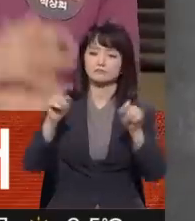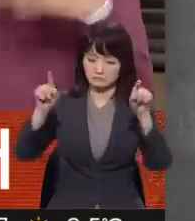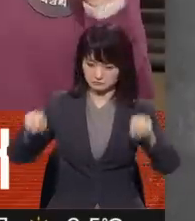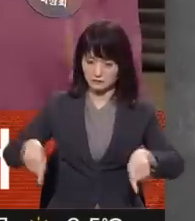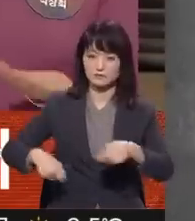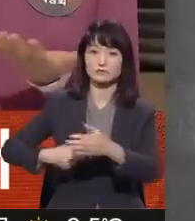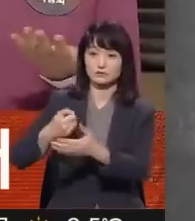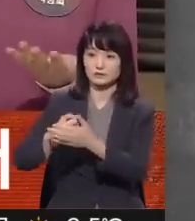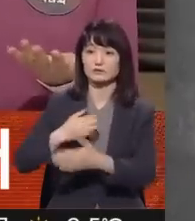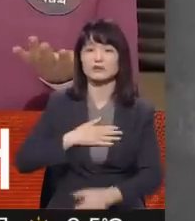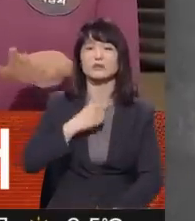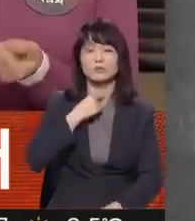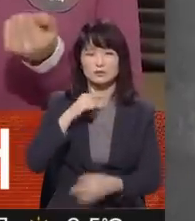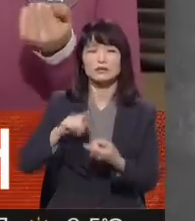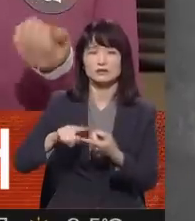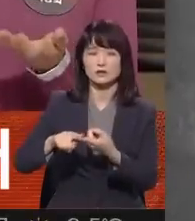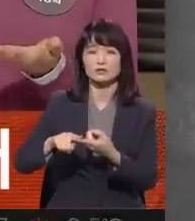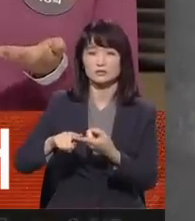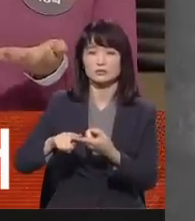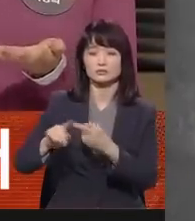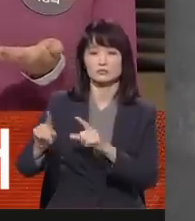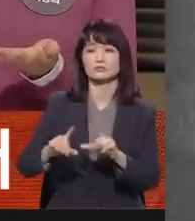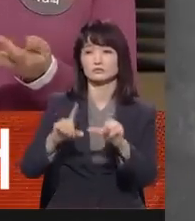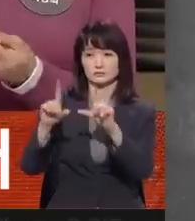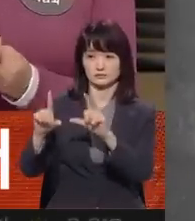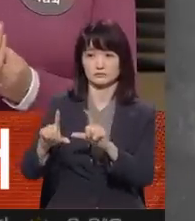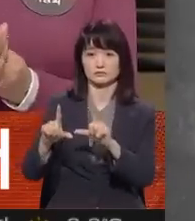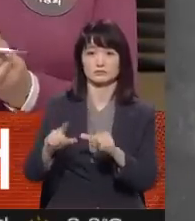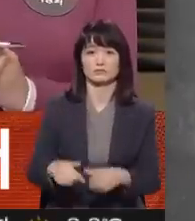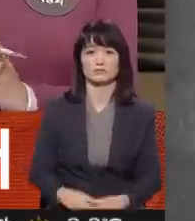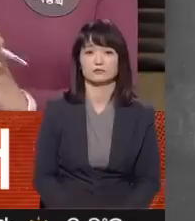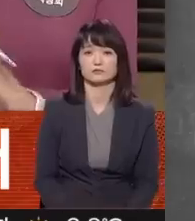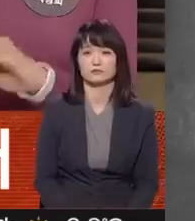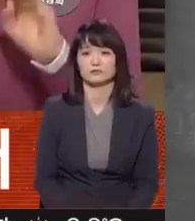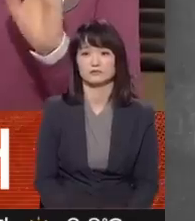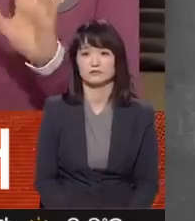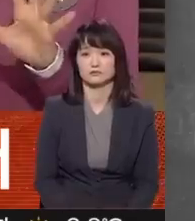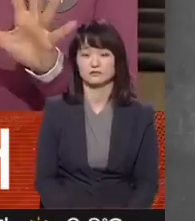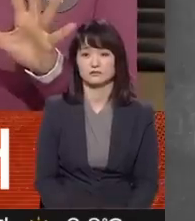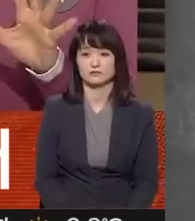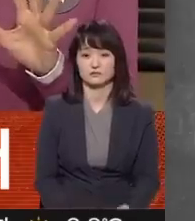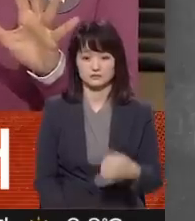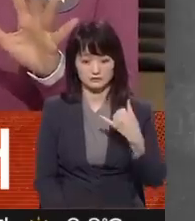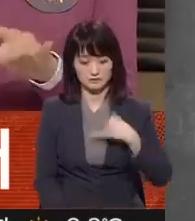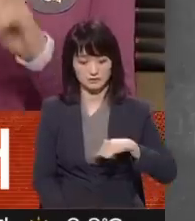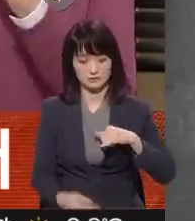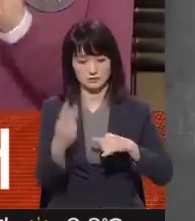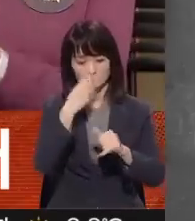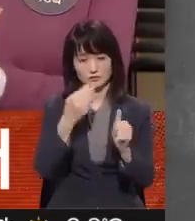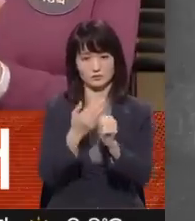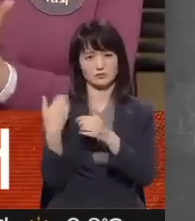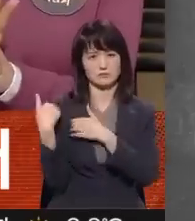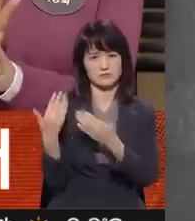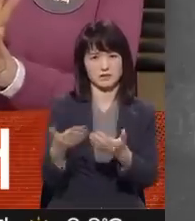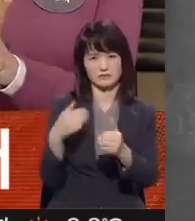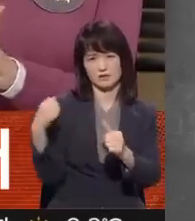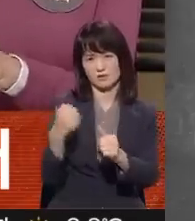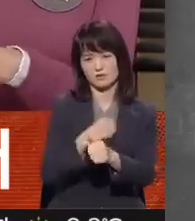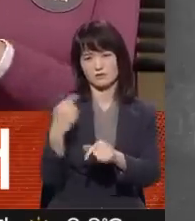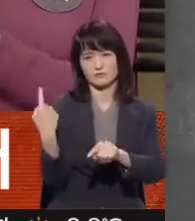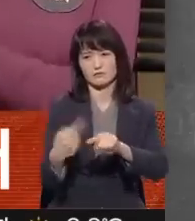각오하겠다 그냥 난 내가 하고 싶은 대로 하겠다라는 거 밖에 더 됩니까 이거는 아이들을 방임한 것이고 또 학대한 것이고